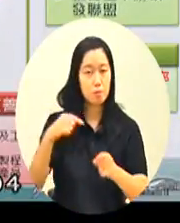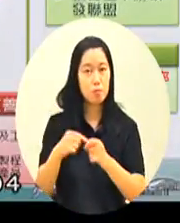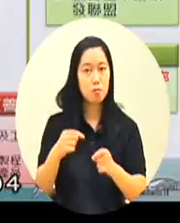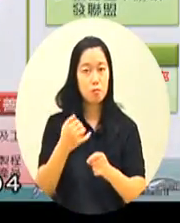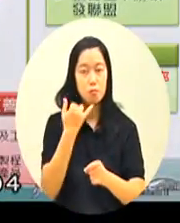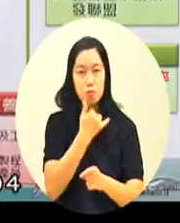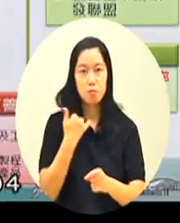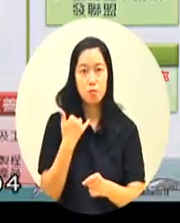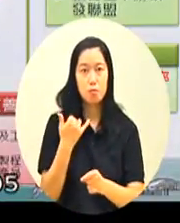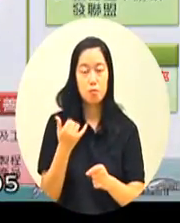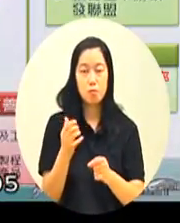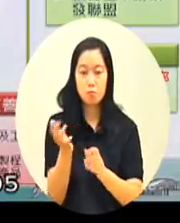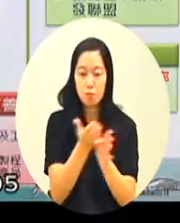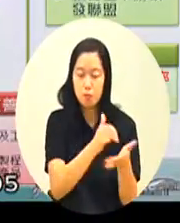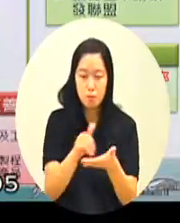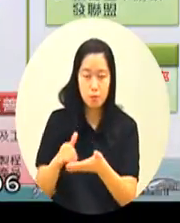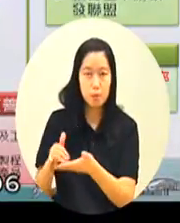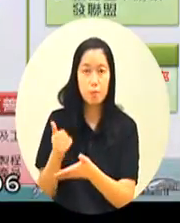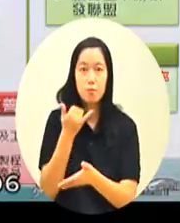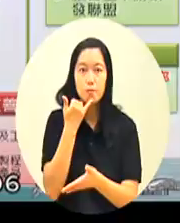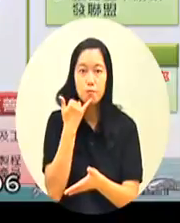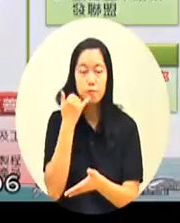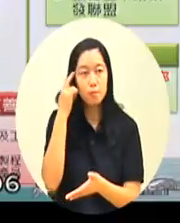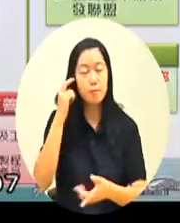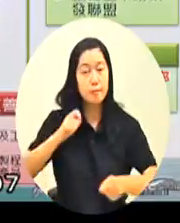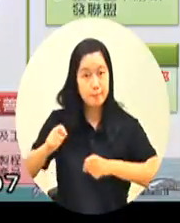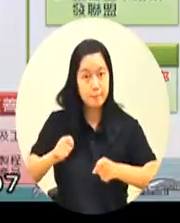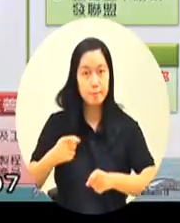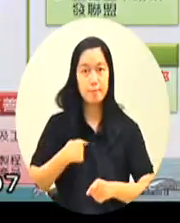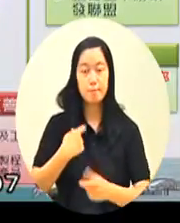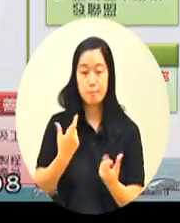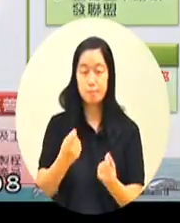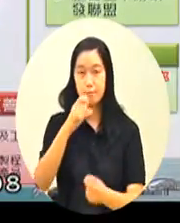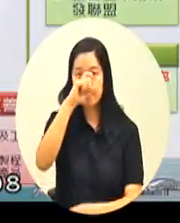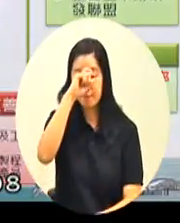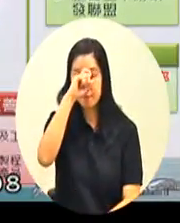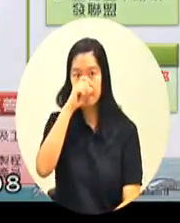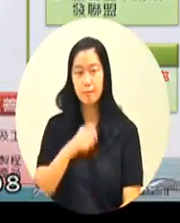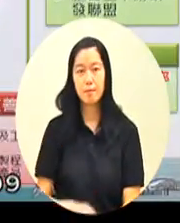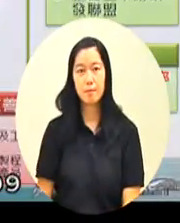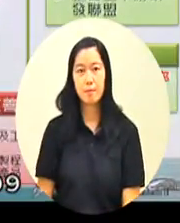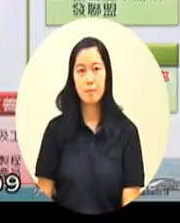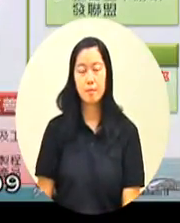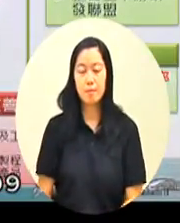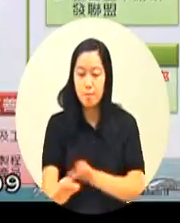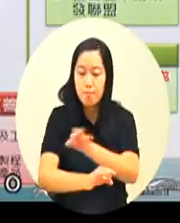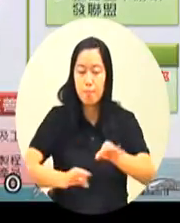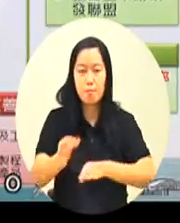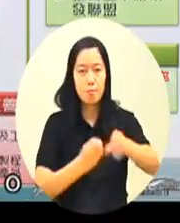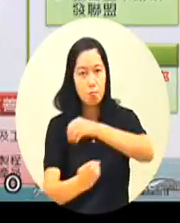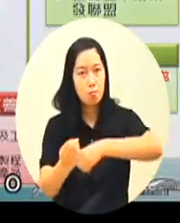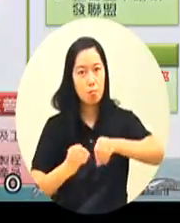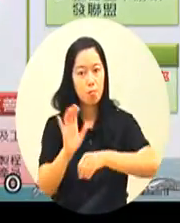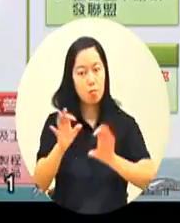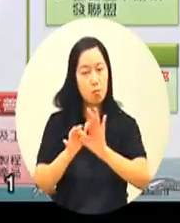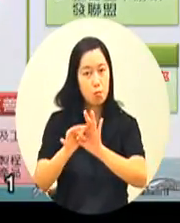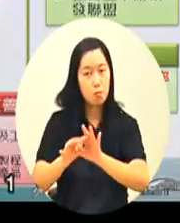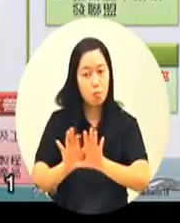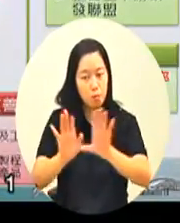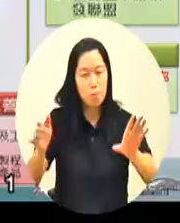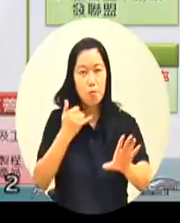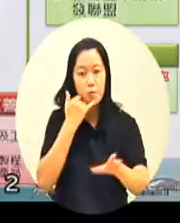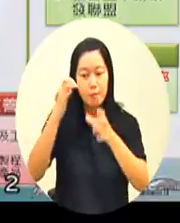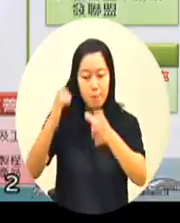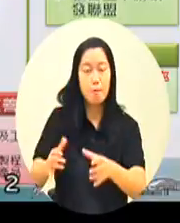相关的预算会来筹划这样子的一些工作。那我们当然希望循环经济的一些相关的发展能够落点在高